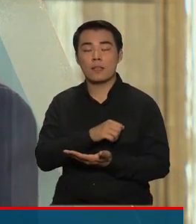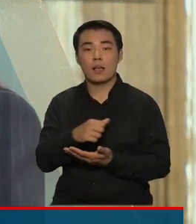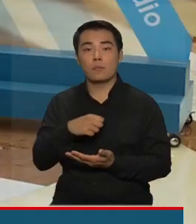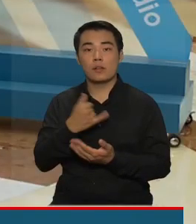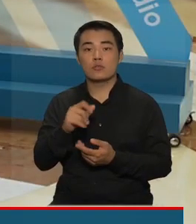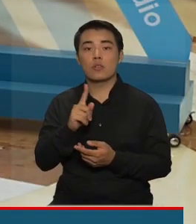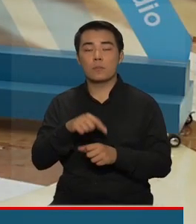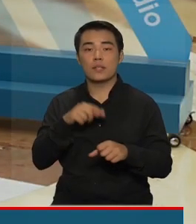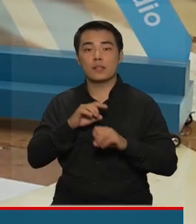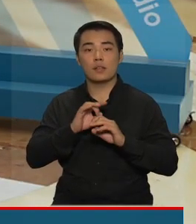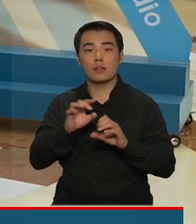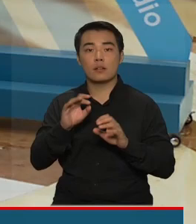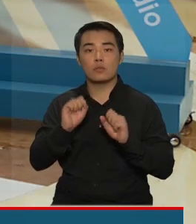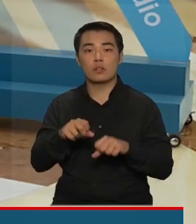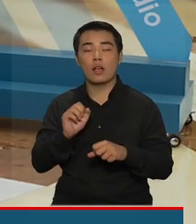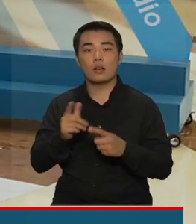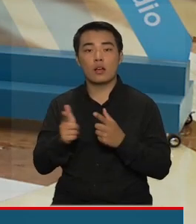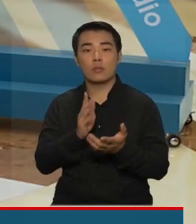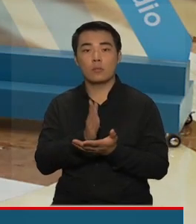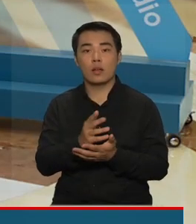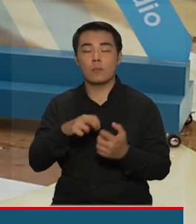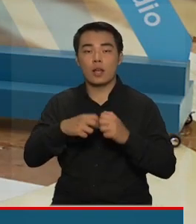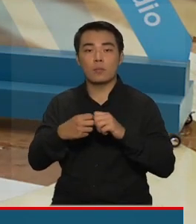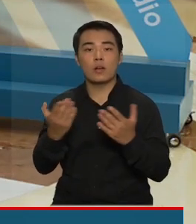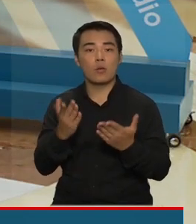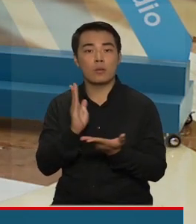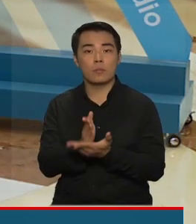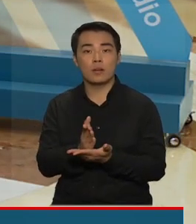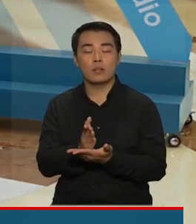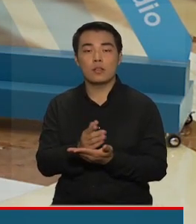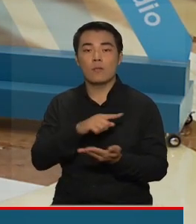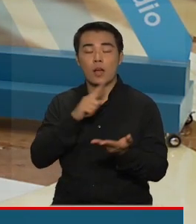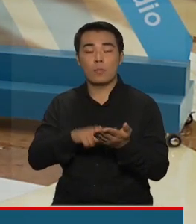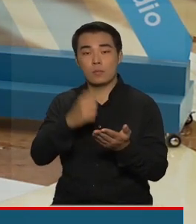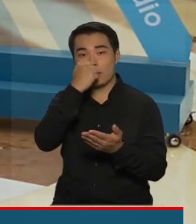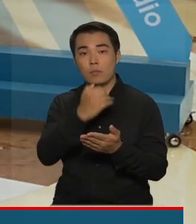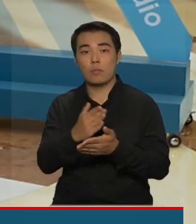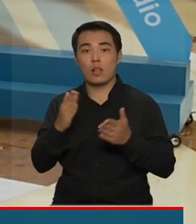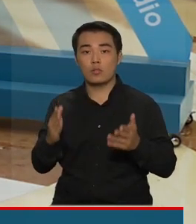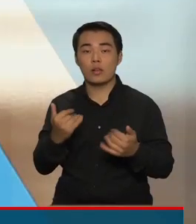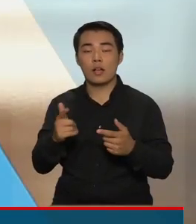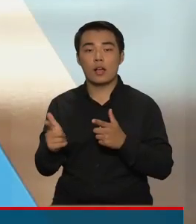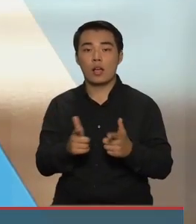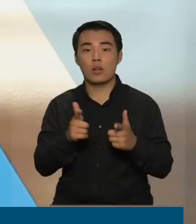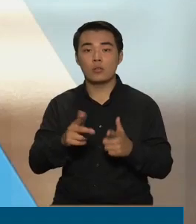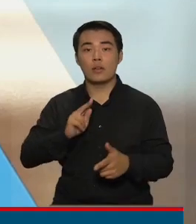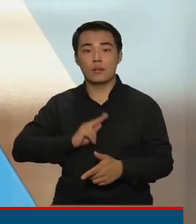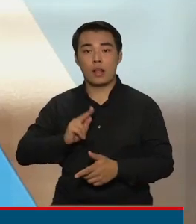Өз аузыңыздан естісек, дайындық қалай, қандай проблемалар бар? Сұрағыңызға көп рахмет. Дайындық